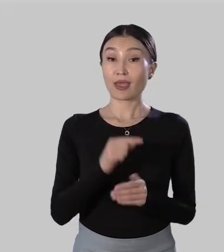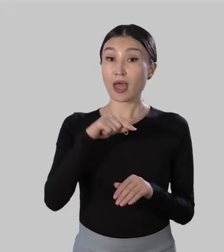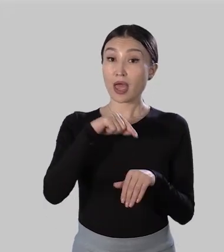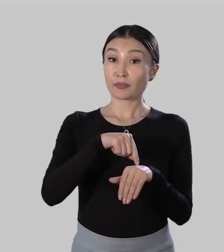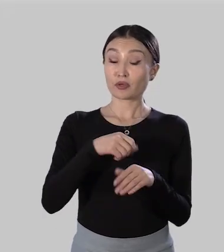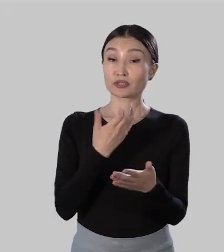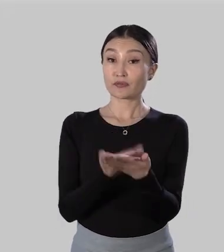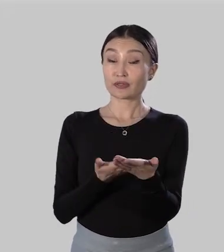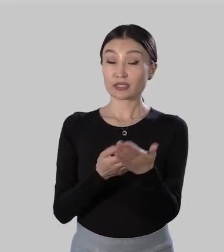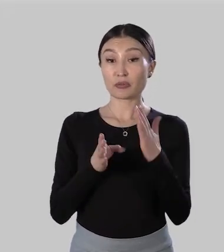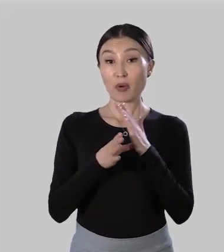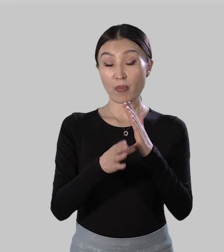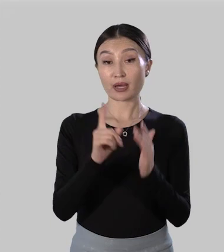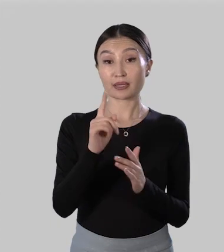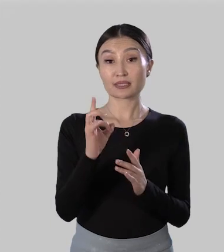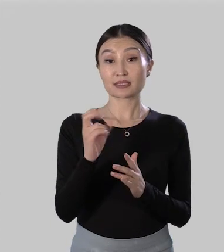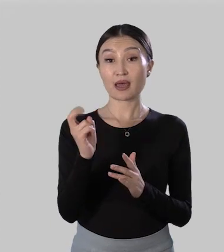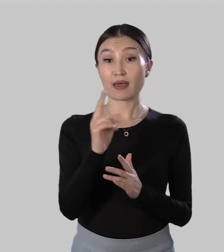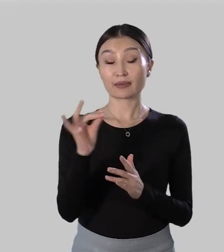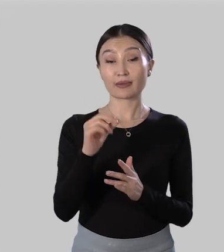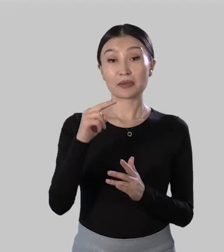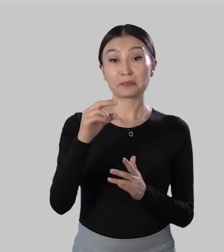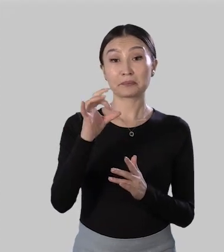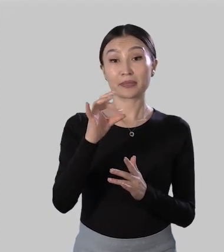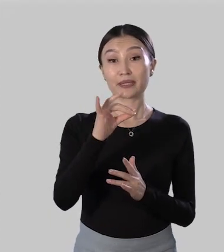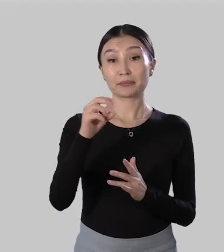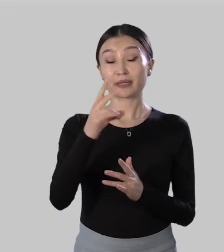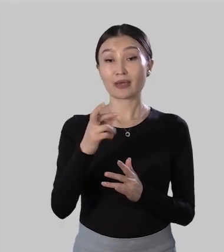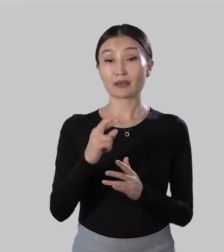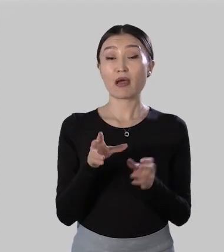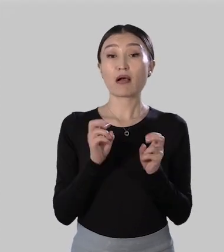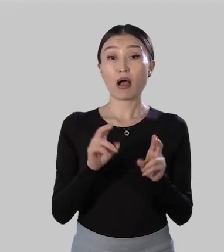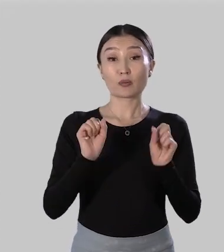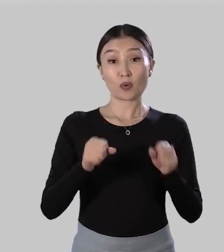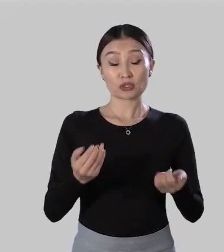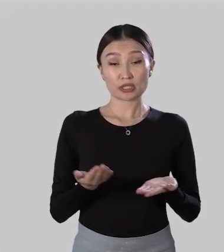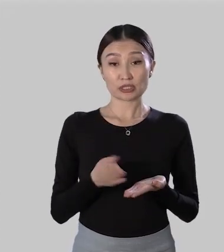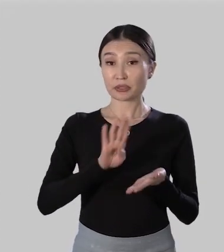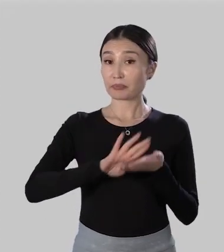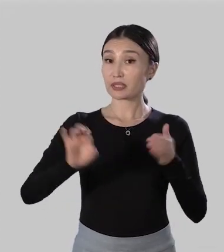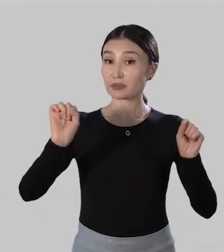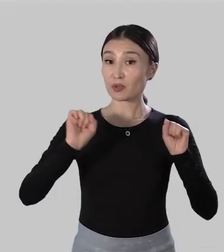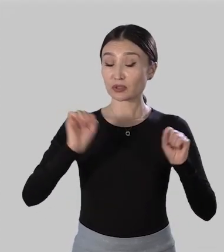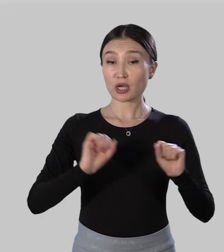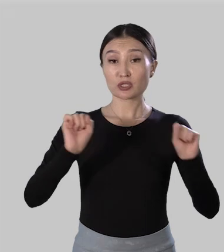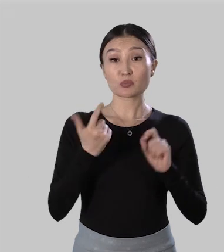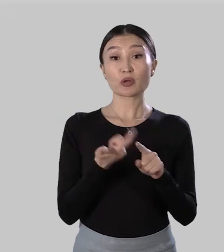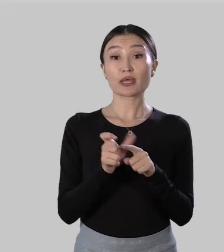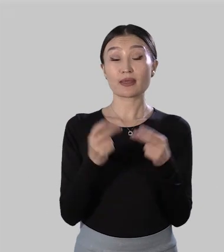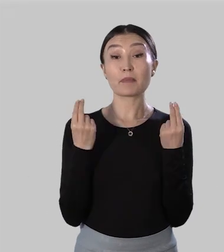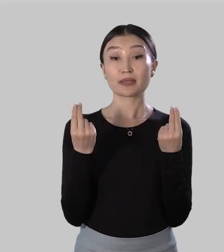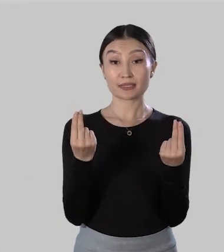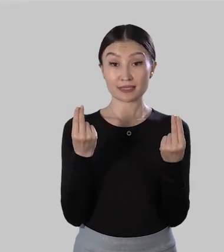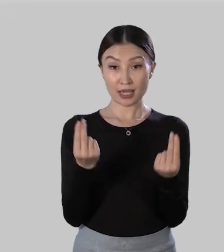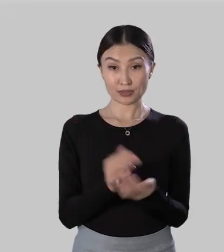Выразить эмоции помогают знаки препинания. Как можно жить без спорта? Спорт – это